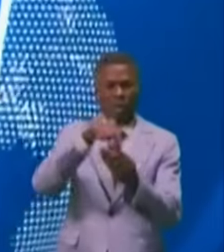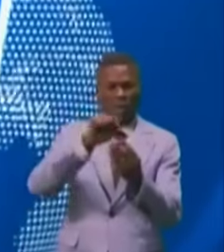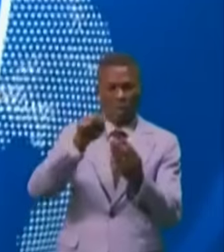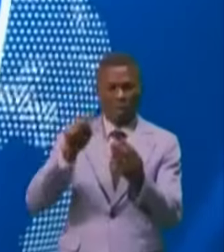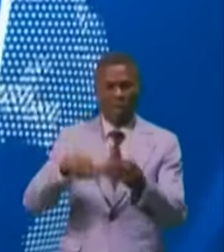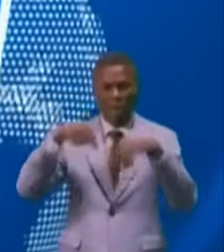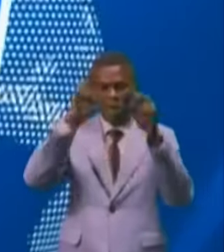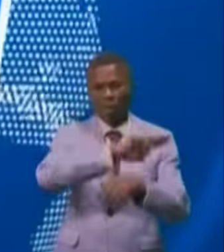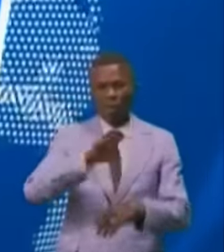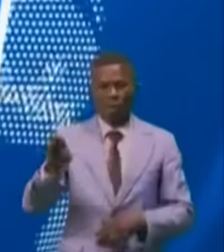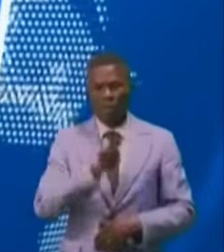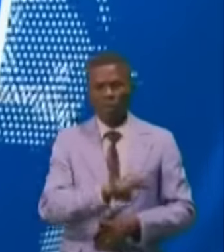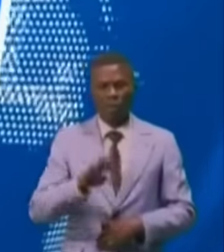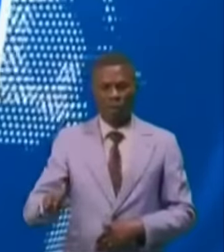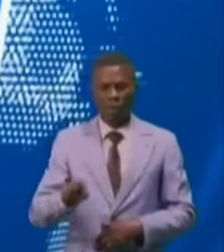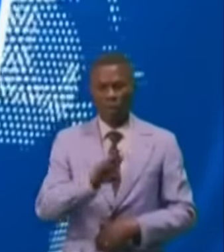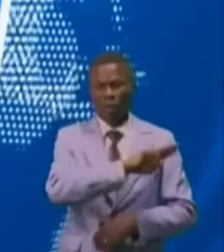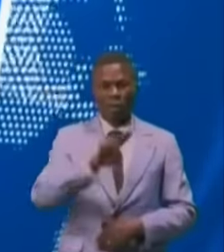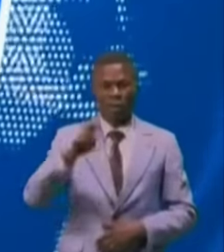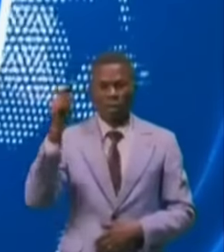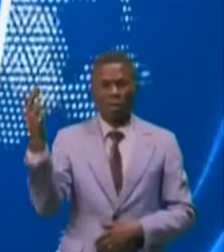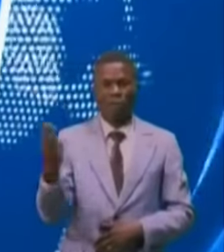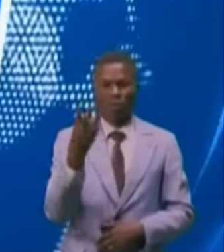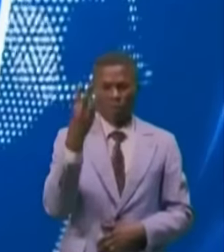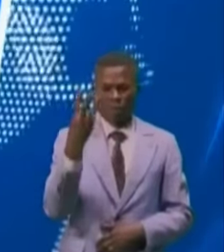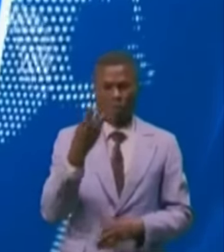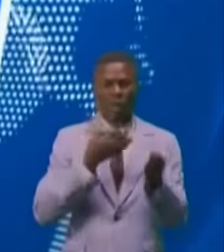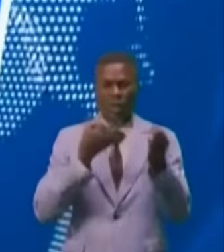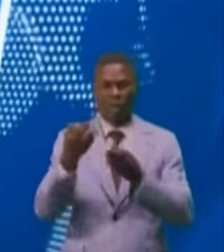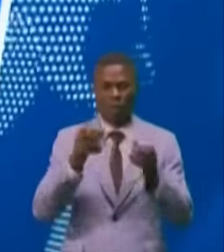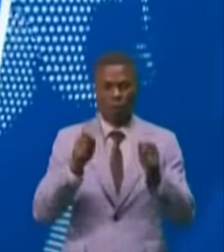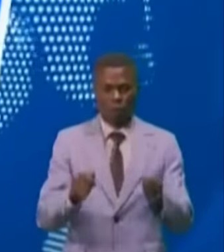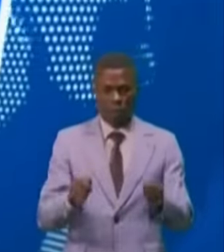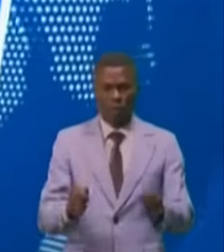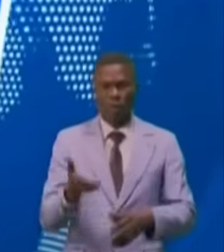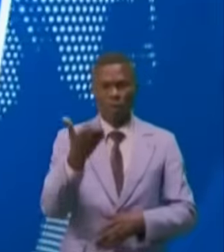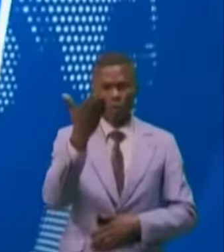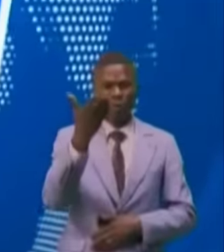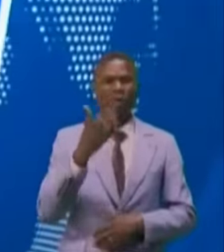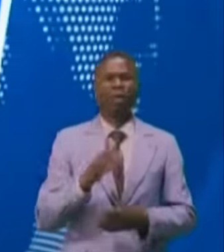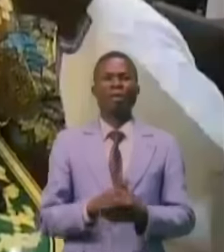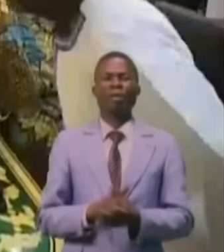2022 et 2023. D'autres précisions dans ce reportage.